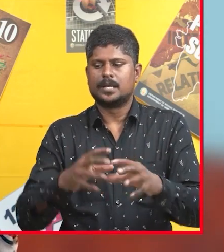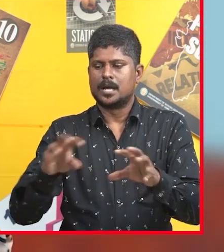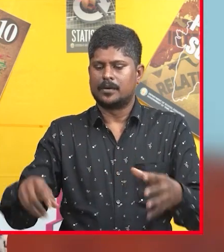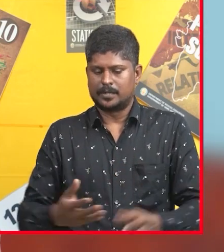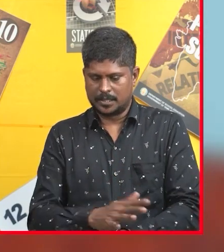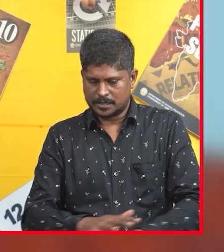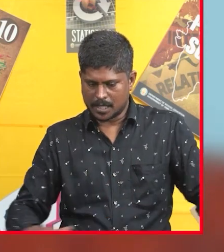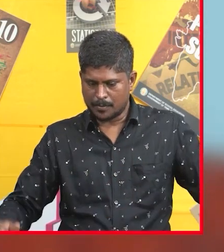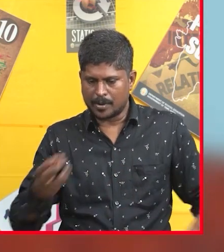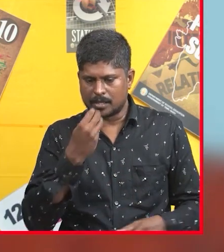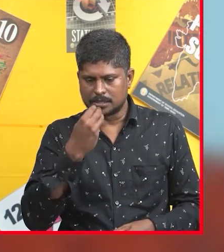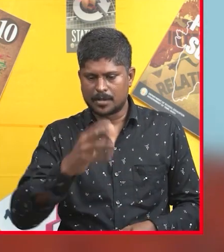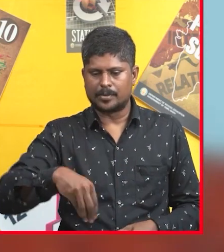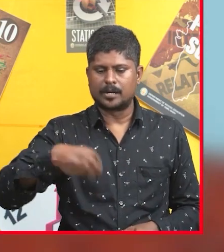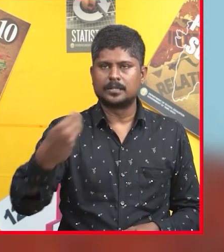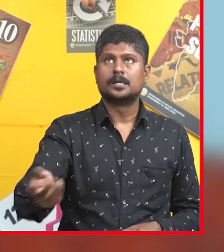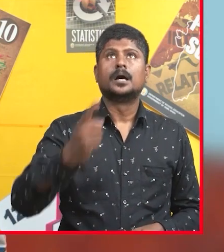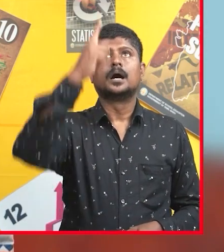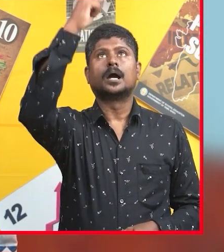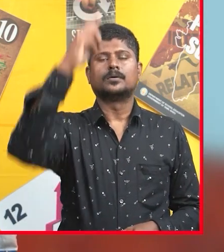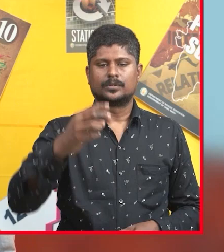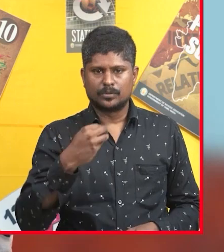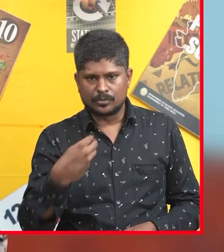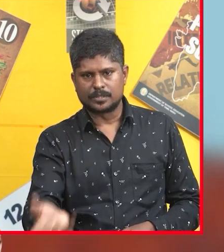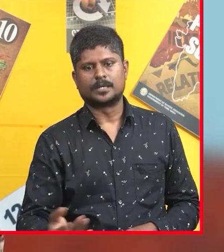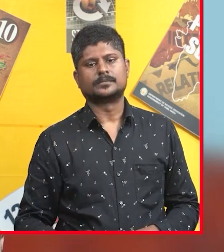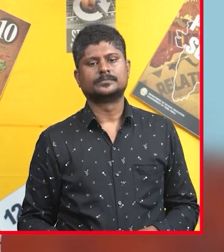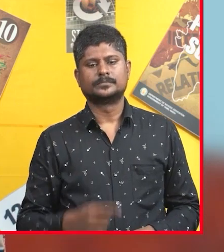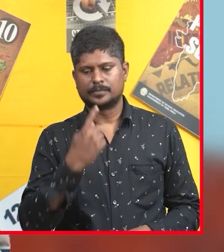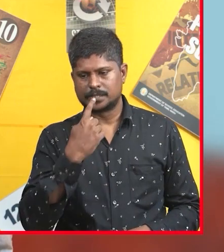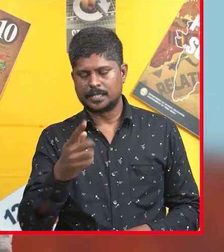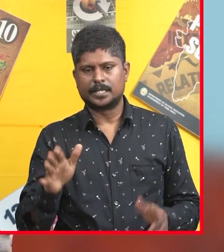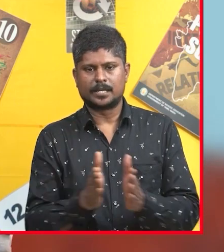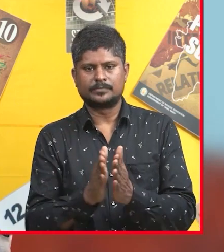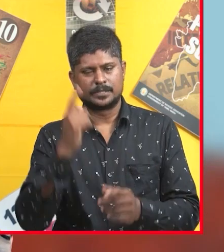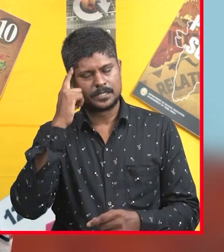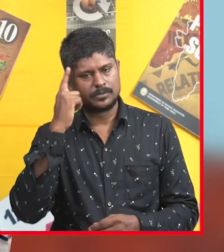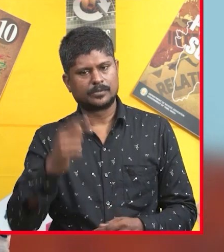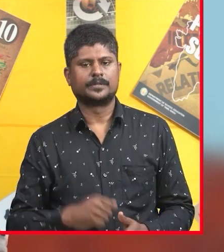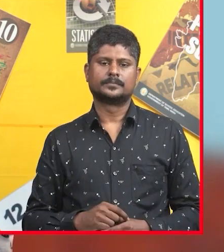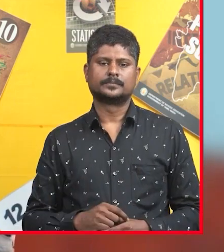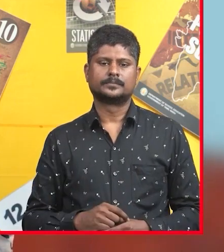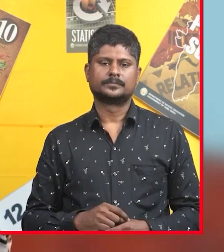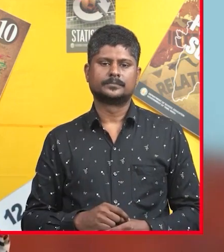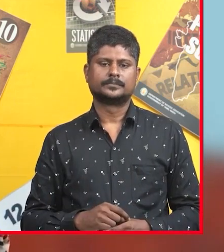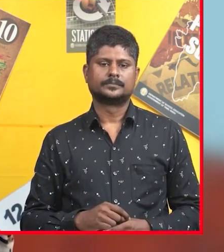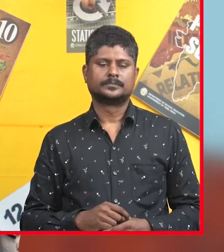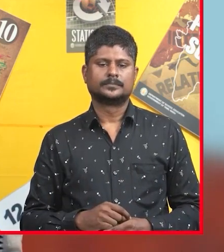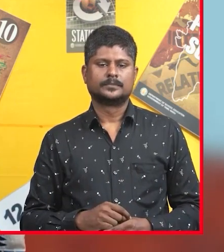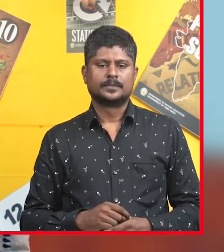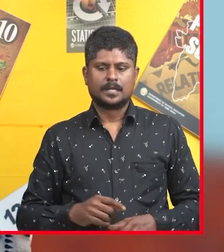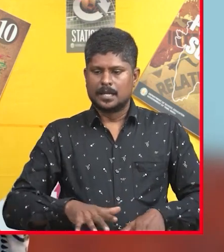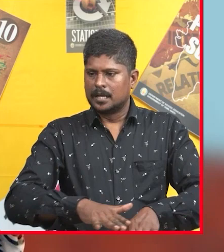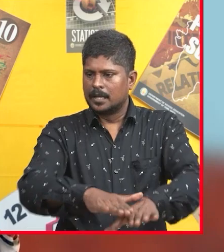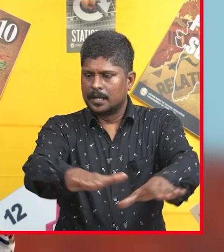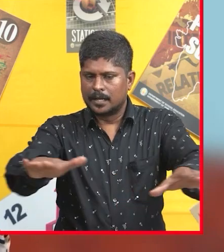விருந்து படைத்த திறன் பெரிய புராணத்தில் காட்டப்படுது அப்படிங்கிற செய்தியை நீங்க தெரிஞ்சுக்கோங்க சரிங்களா. நிலத்திற்கேற்ற